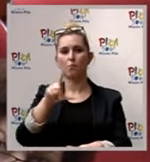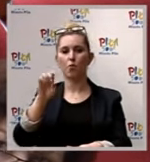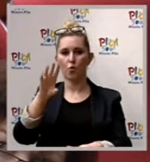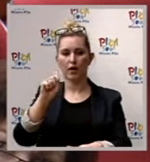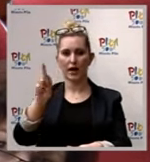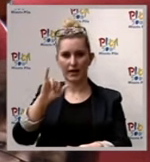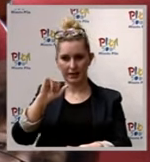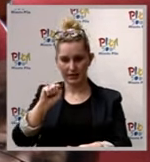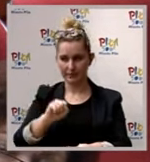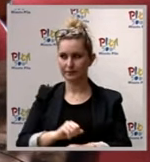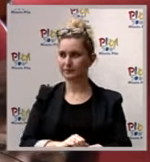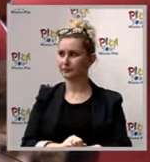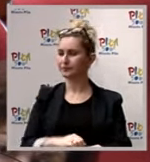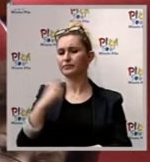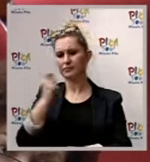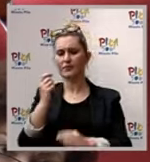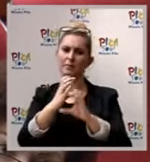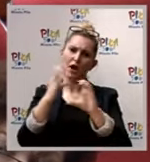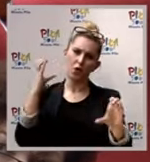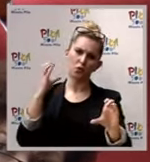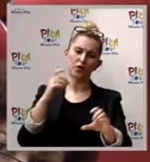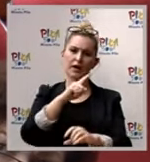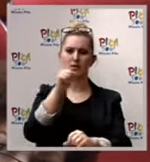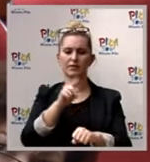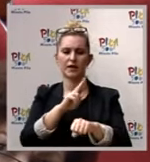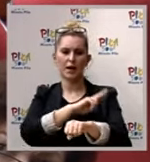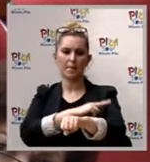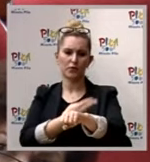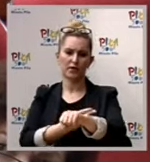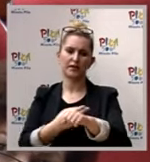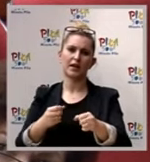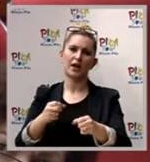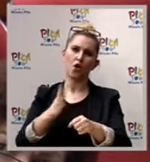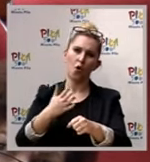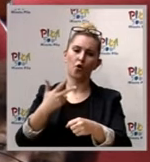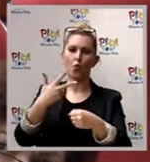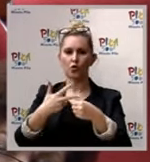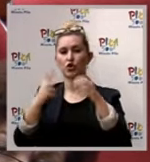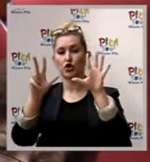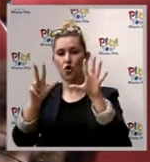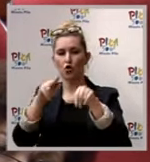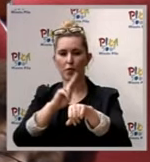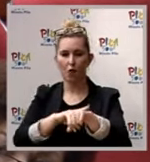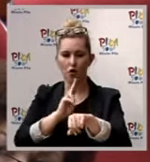naszego autokarem 30 tylko 8 godzin.